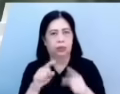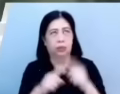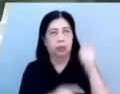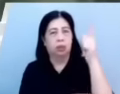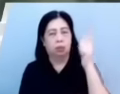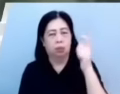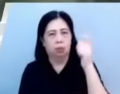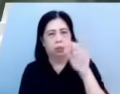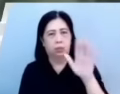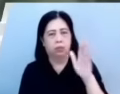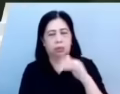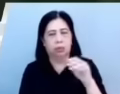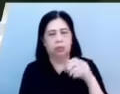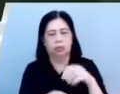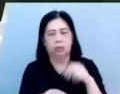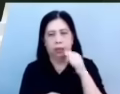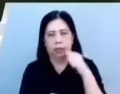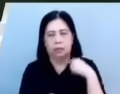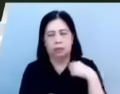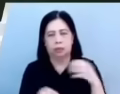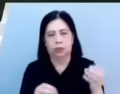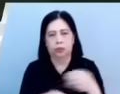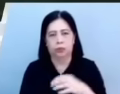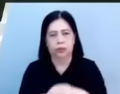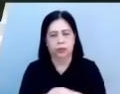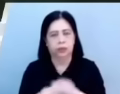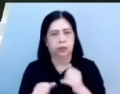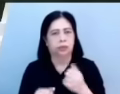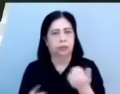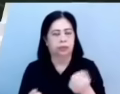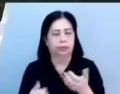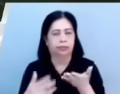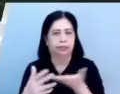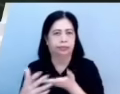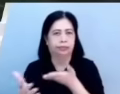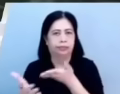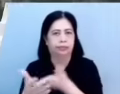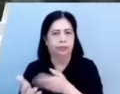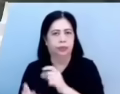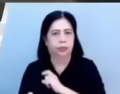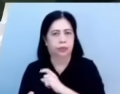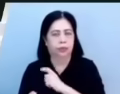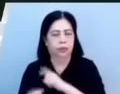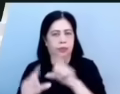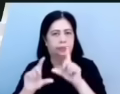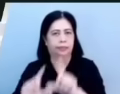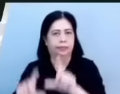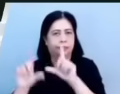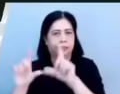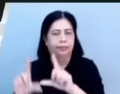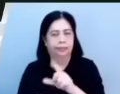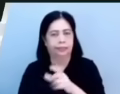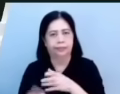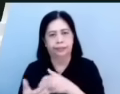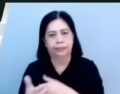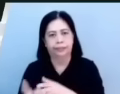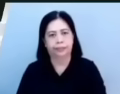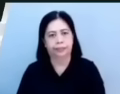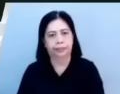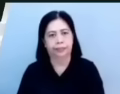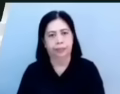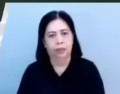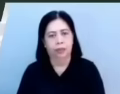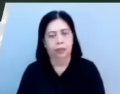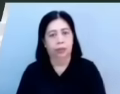kanilang barracks kahapon. Nasa kustodya na siya ng PNP na nasabing pulis at maaharap sa karampatang reklamo. Sa buong